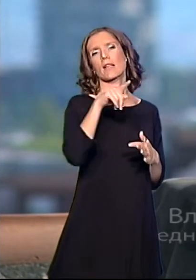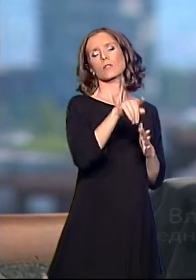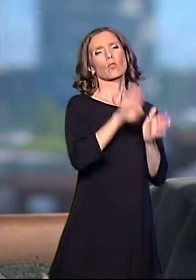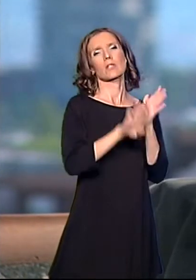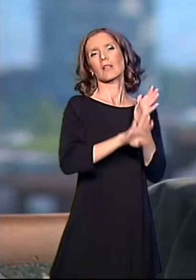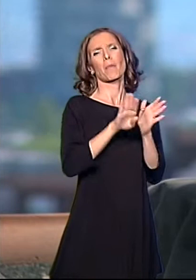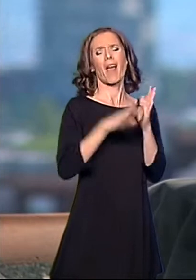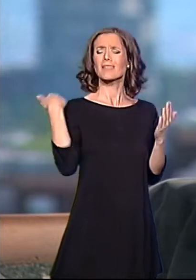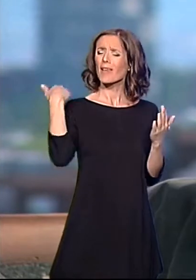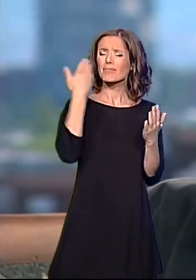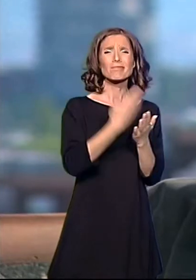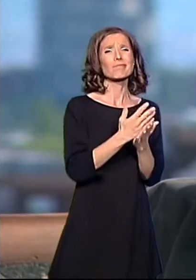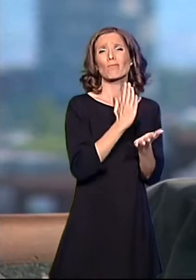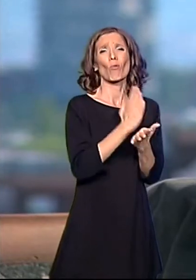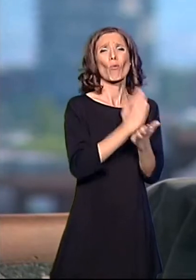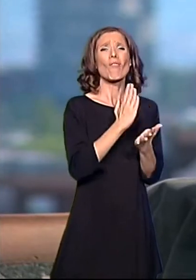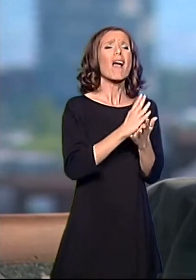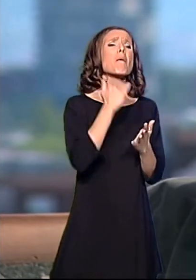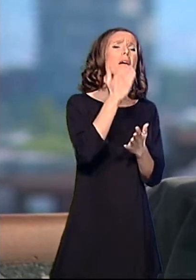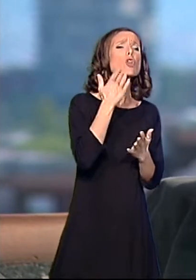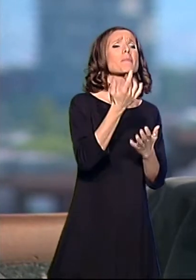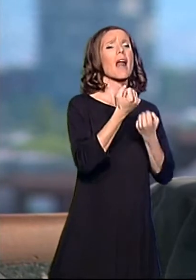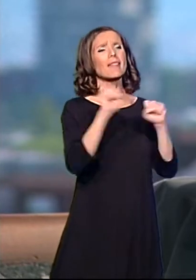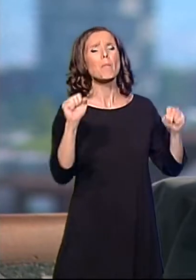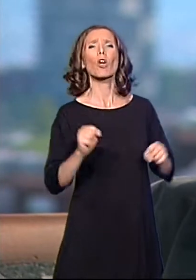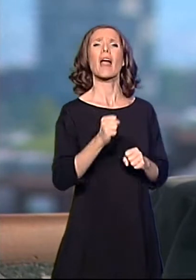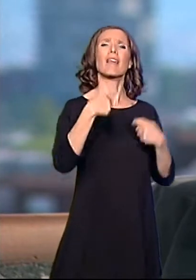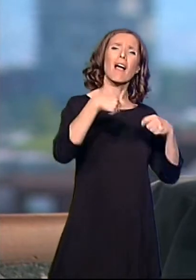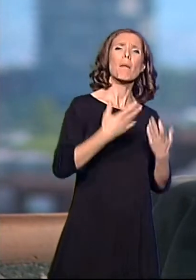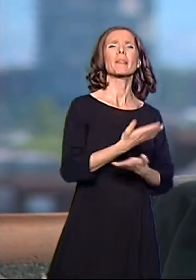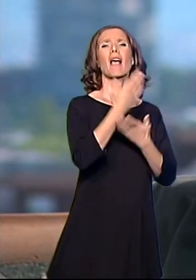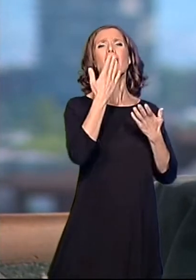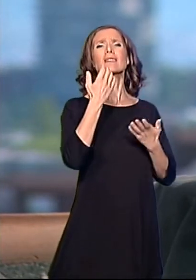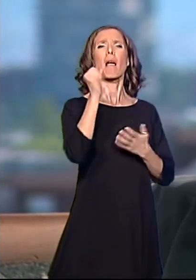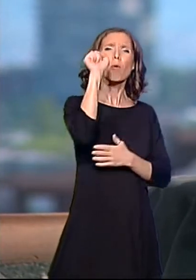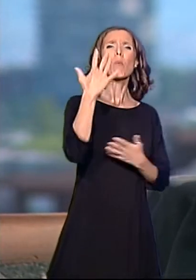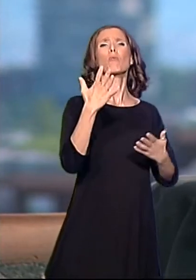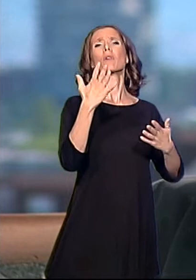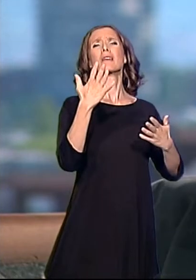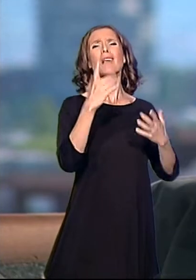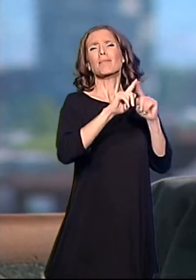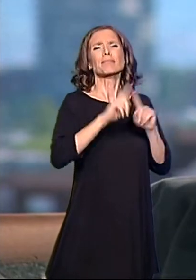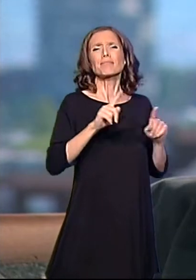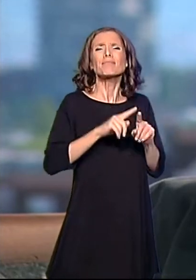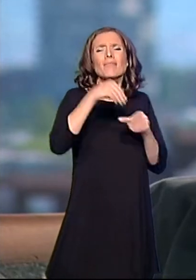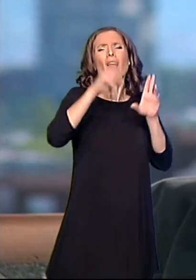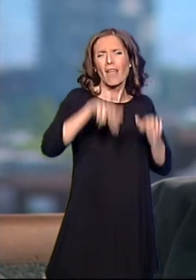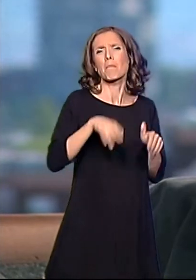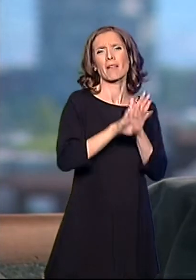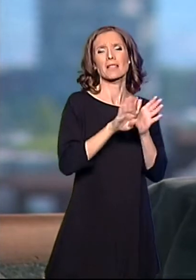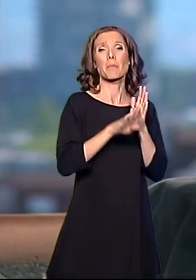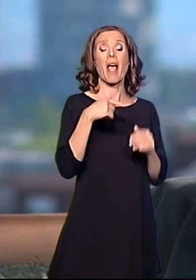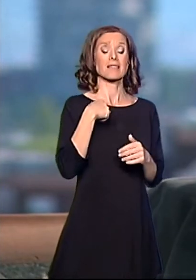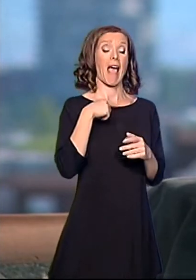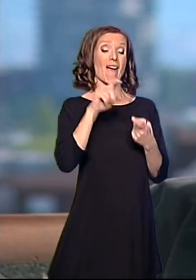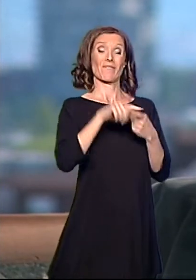stalno prisutna i ne zavisi puno od političkog sistema u kome se nalazimo. Razmišljajući o tome, rekao bih da tri stvari su